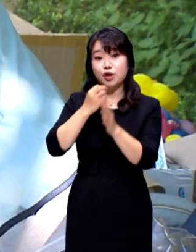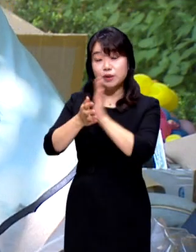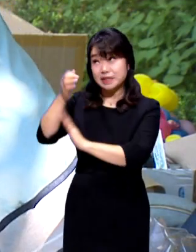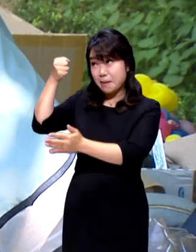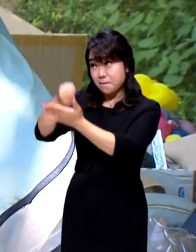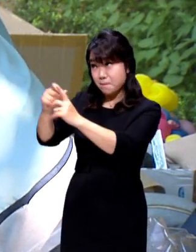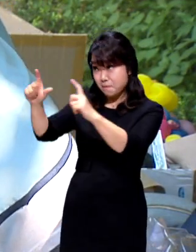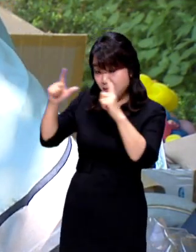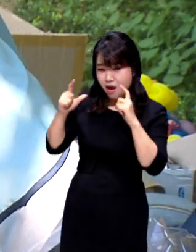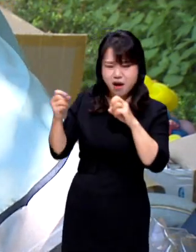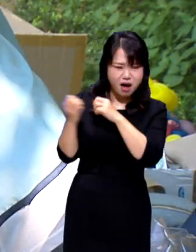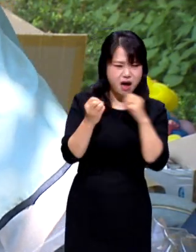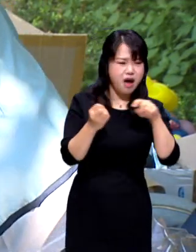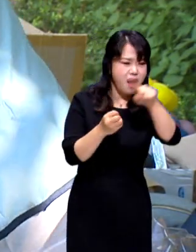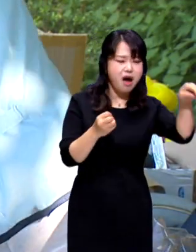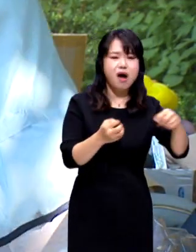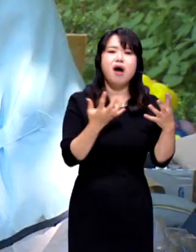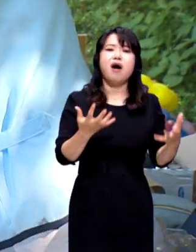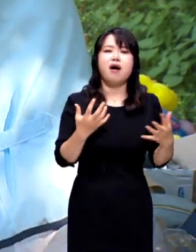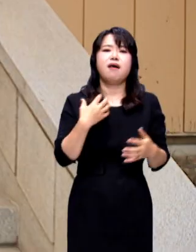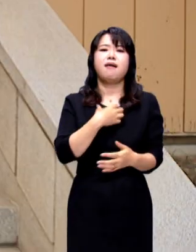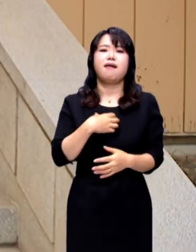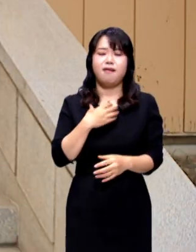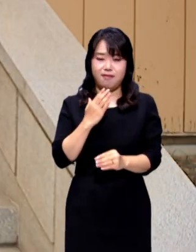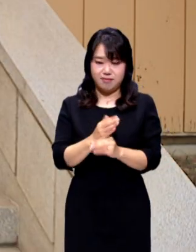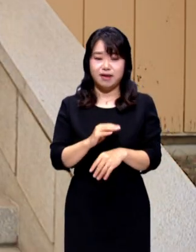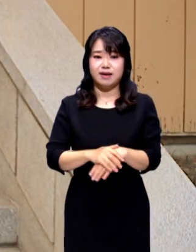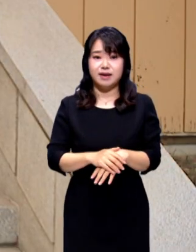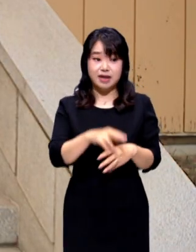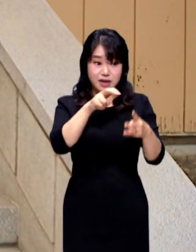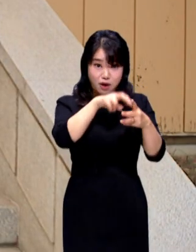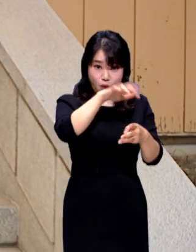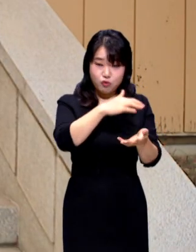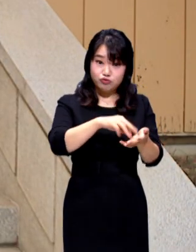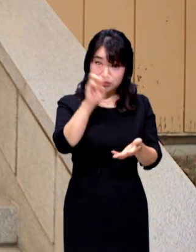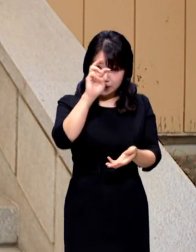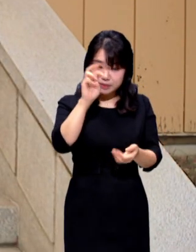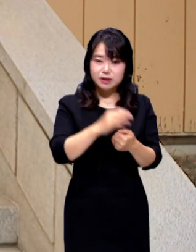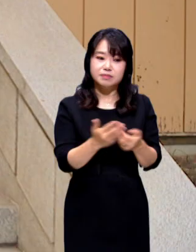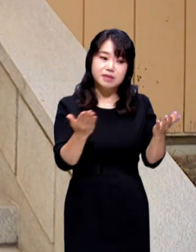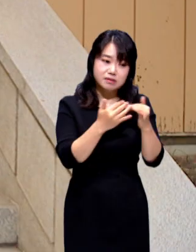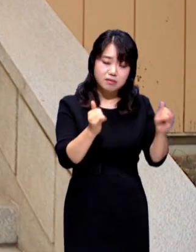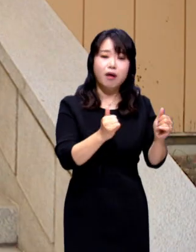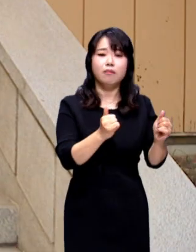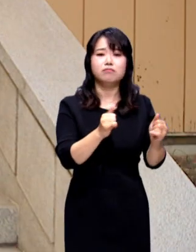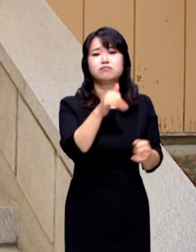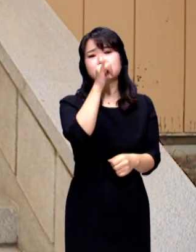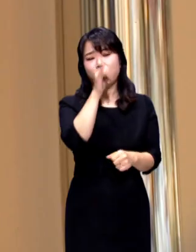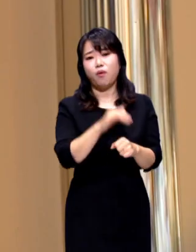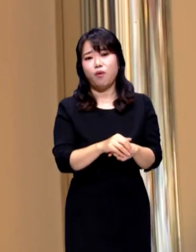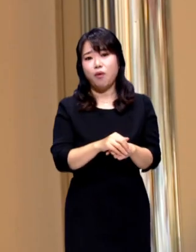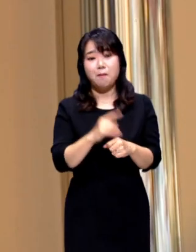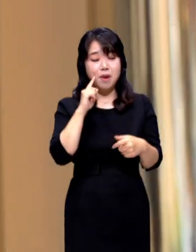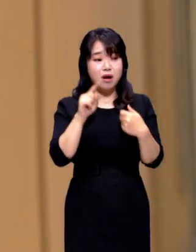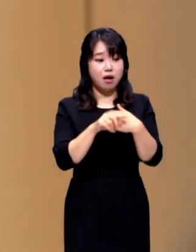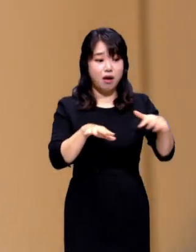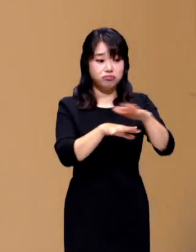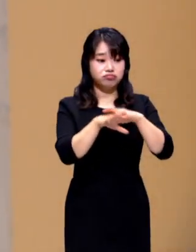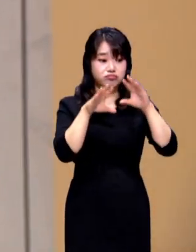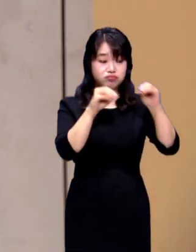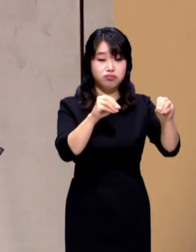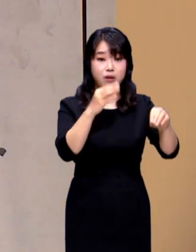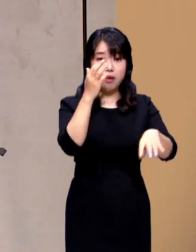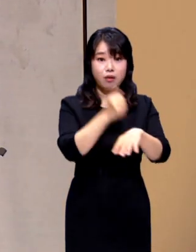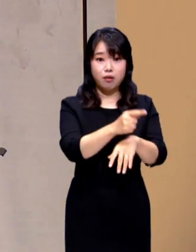결정이 무책임하다는 지적도 있습니다. 센터에는 정원 30명의 노동자들이 일하고 있는데 운영이 중단되면